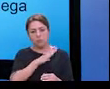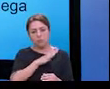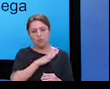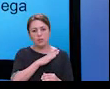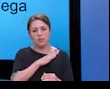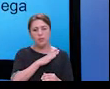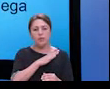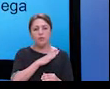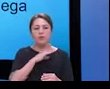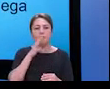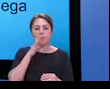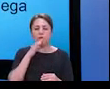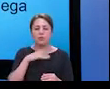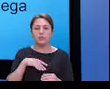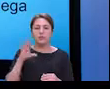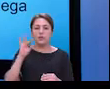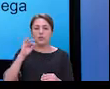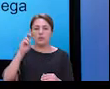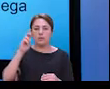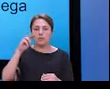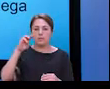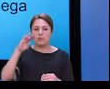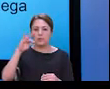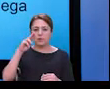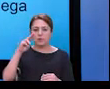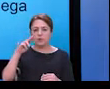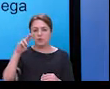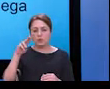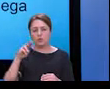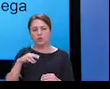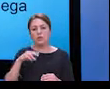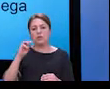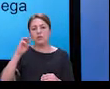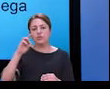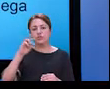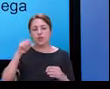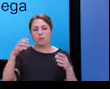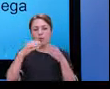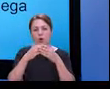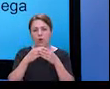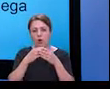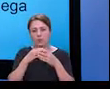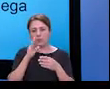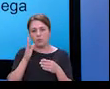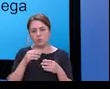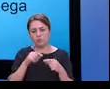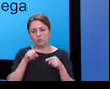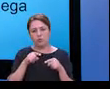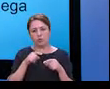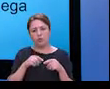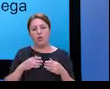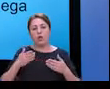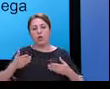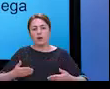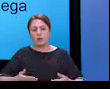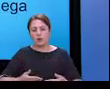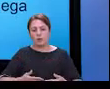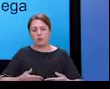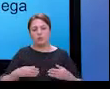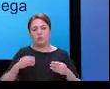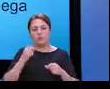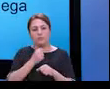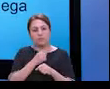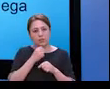ibtidoiy jamoat tuzumi deyilgan ekan. Ibtidoiy to'da bu turmush va mehnat umumiyligi